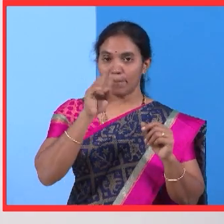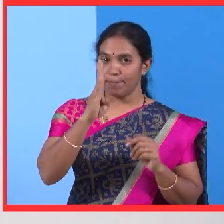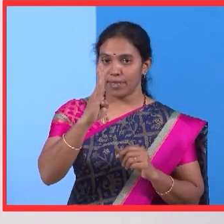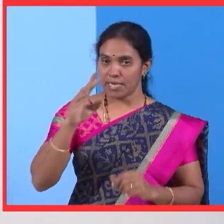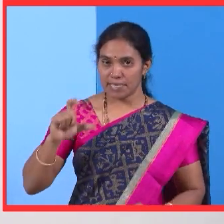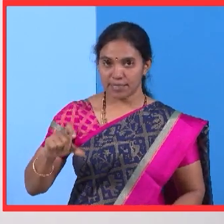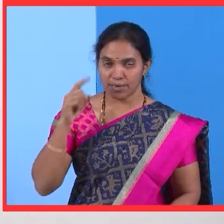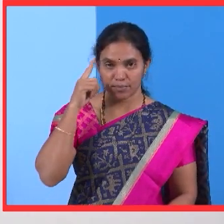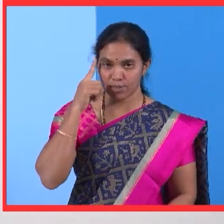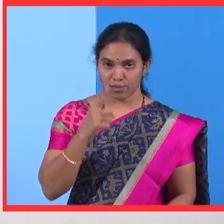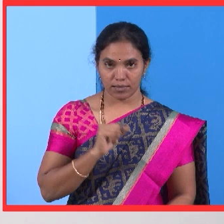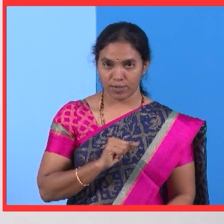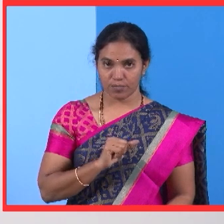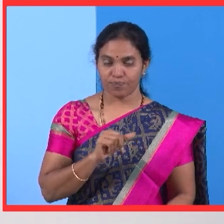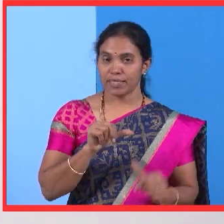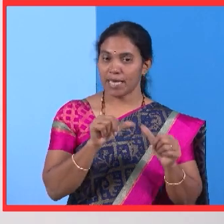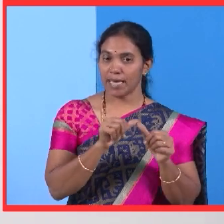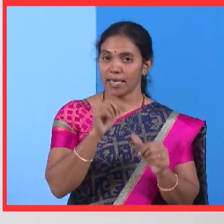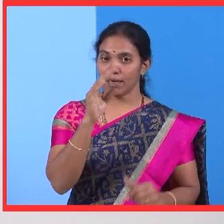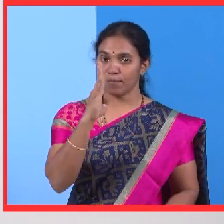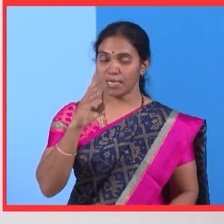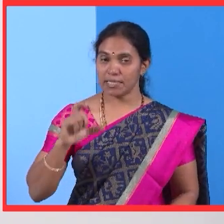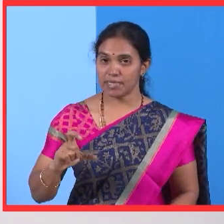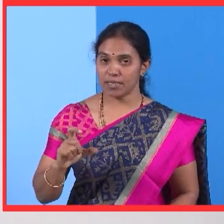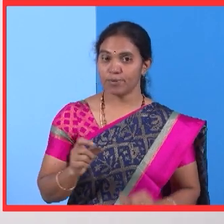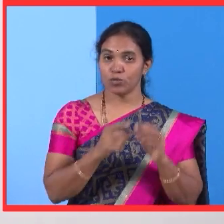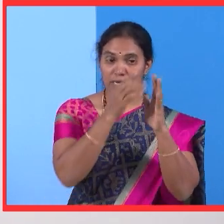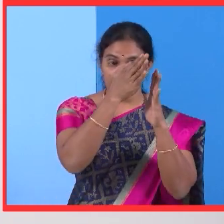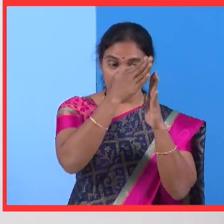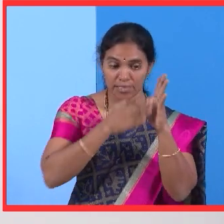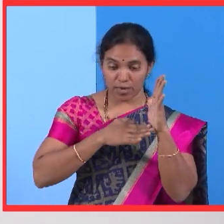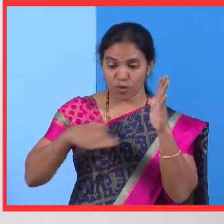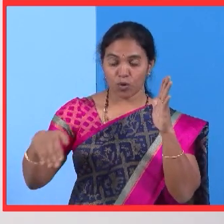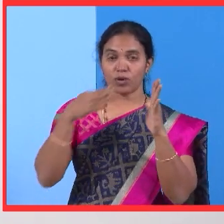முக்கோணத்தில் பக்கங்களுக்கு வரையப்பட்ட மையக்குத்து கோடுகள்